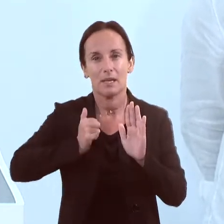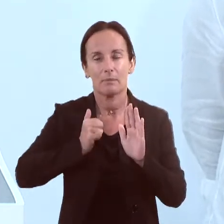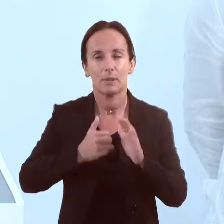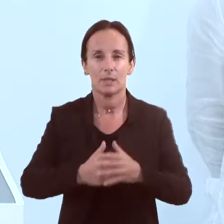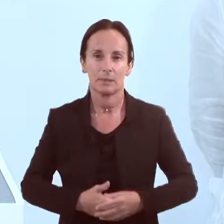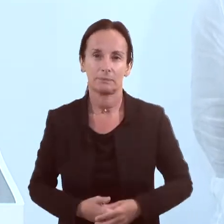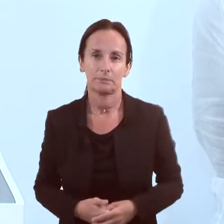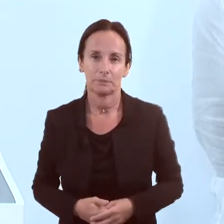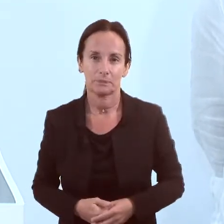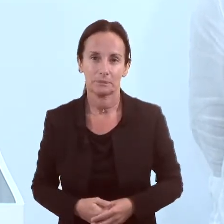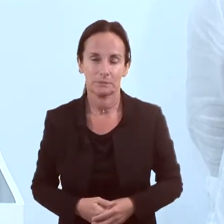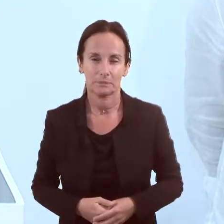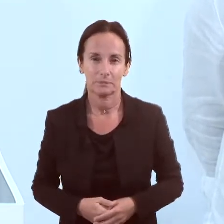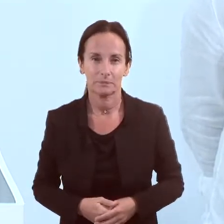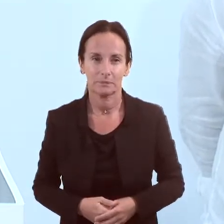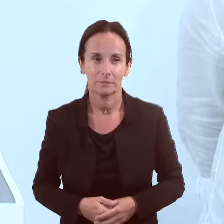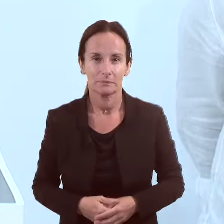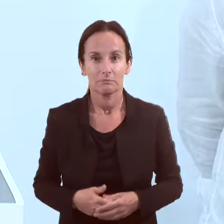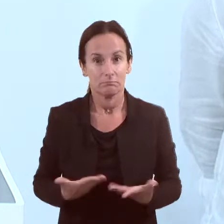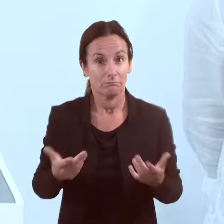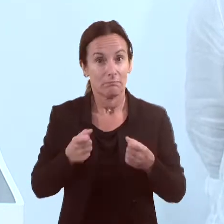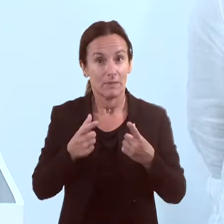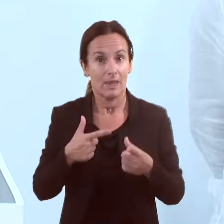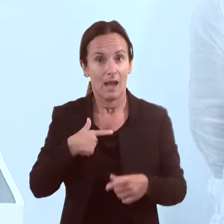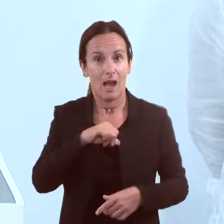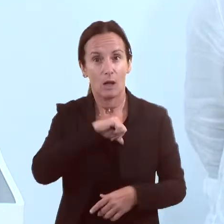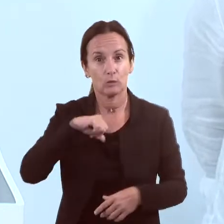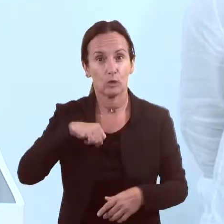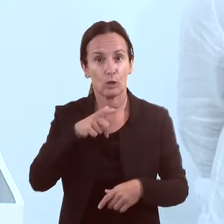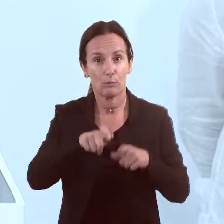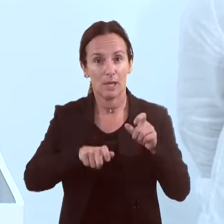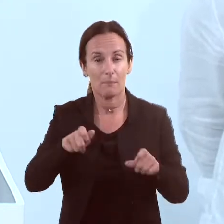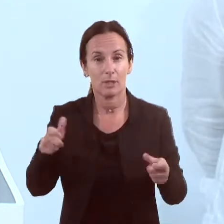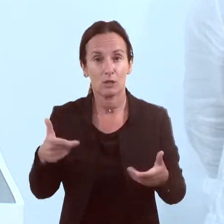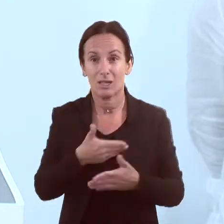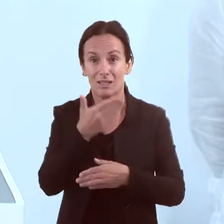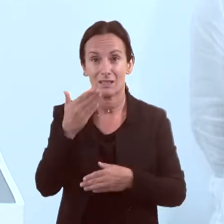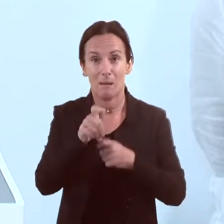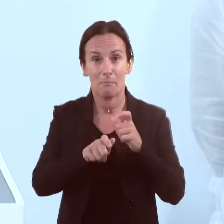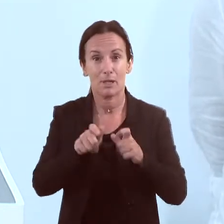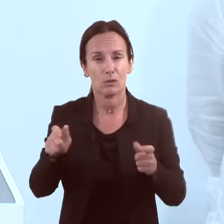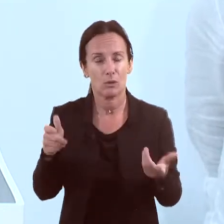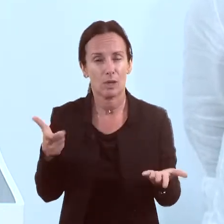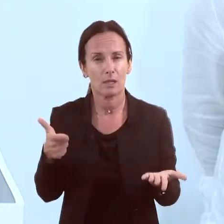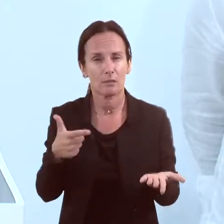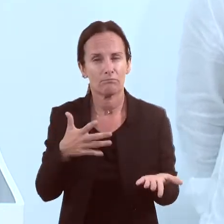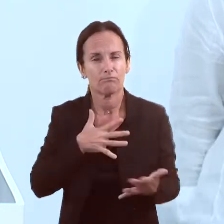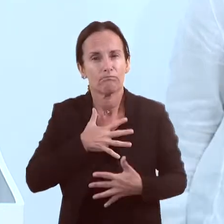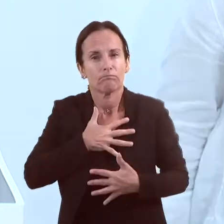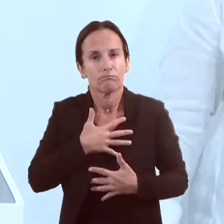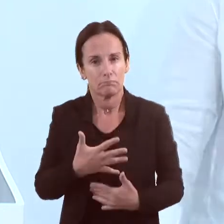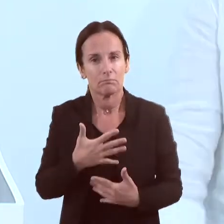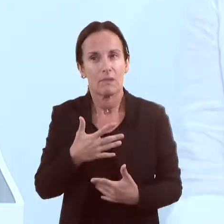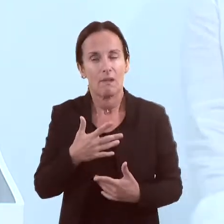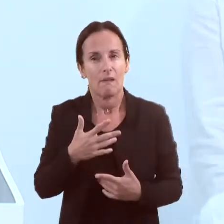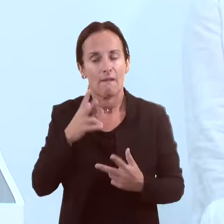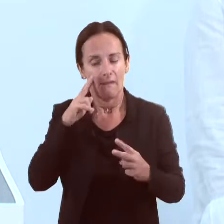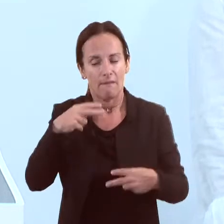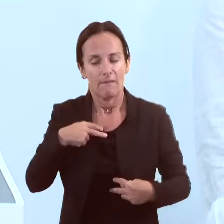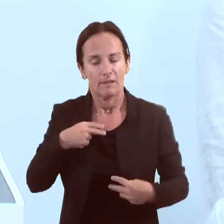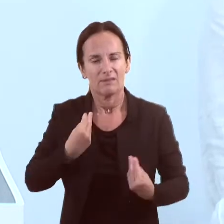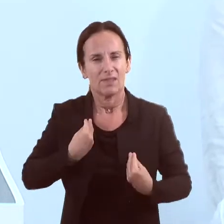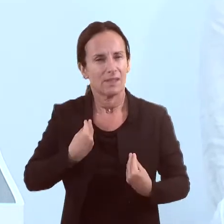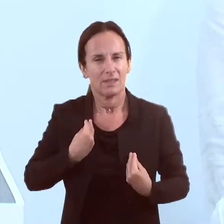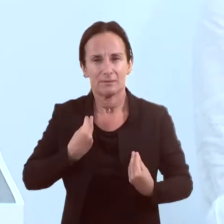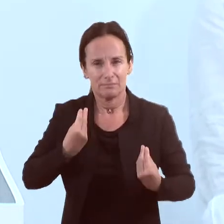part del programa, no? Fomentar l'autonomia personal i les persones que vulguin passar o millorar la seva vida